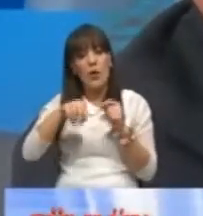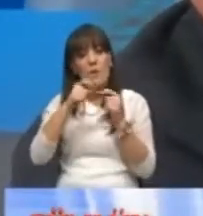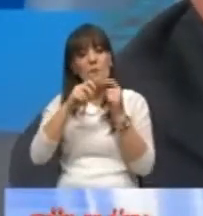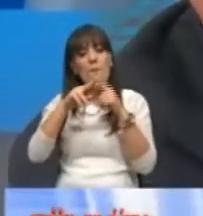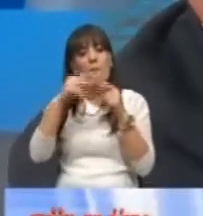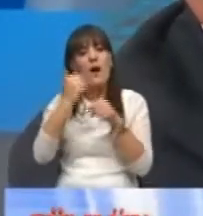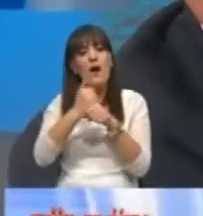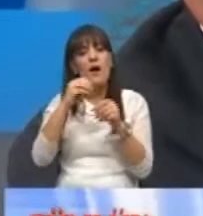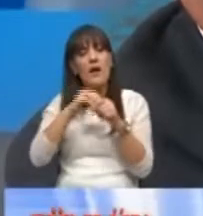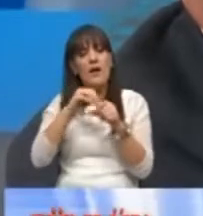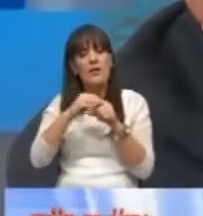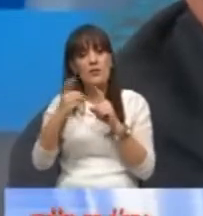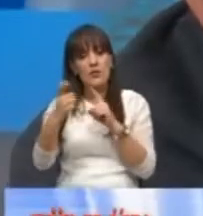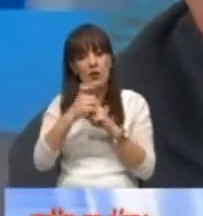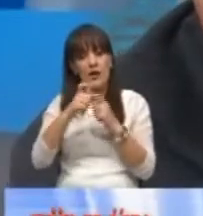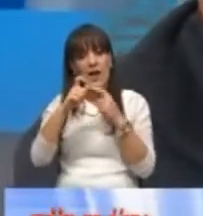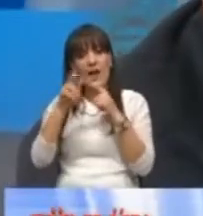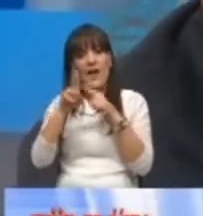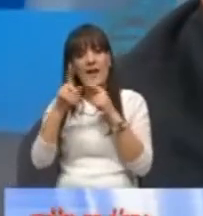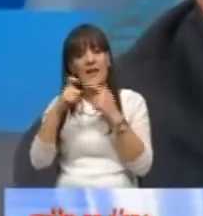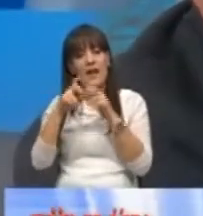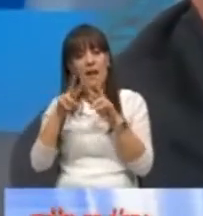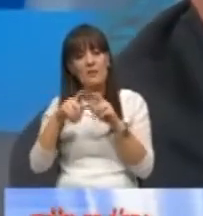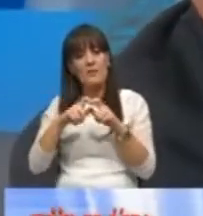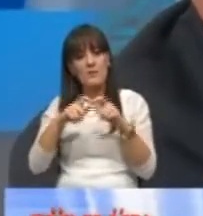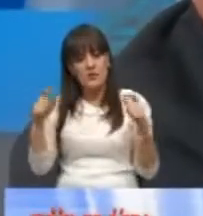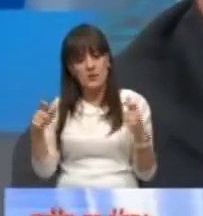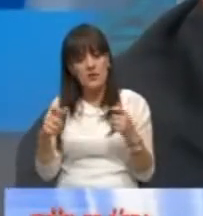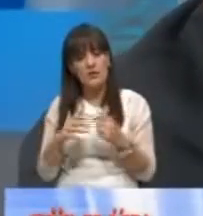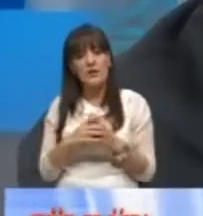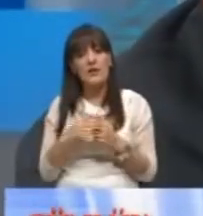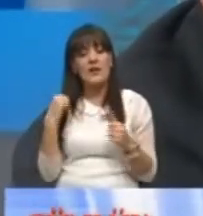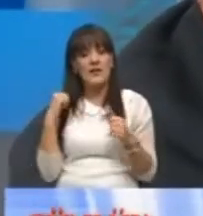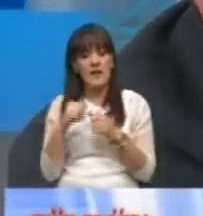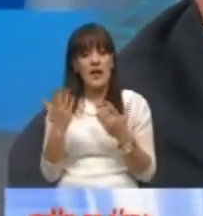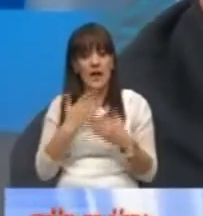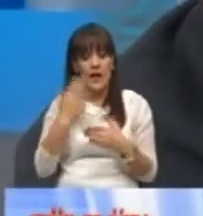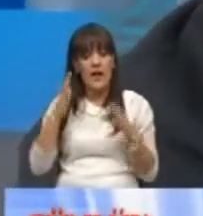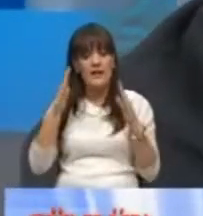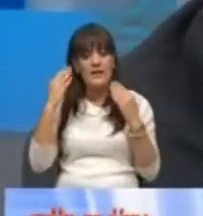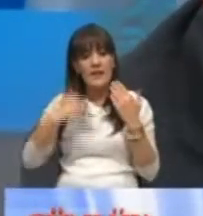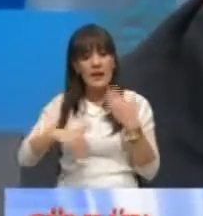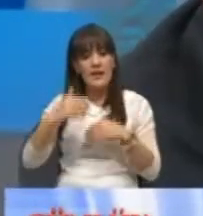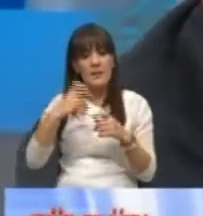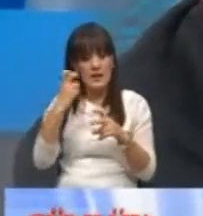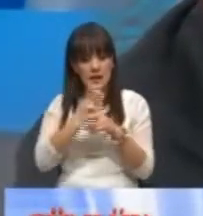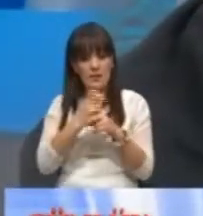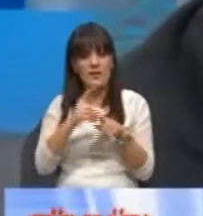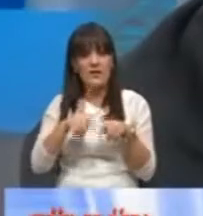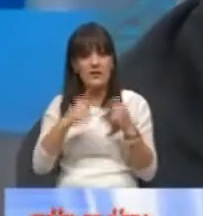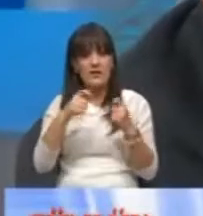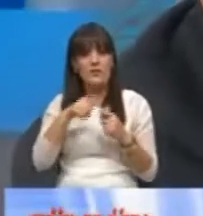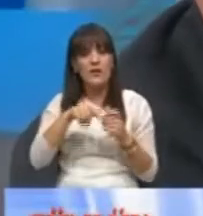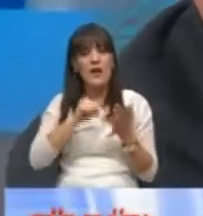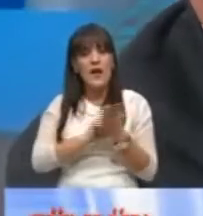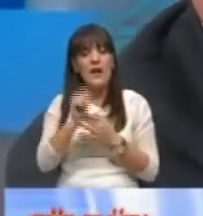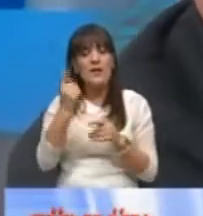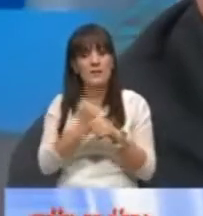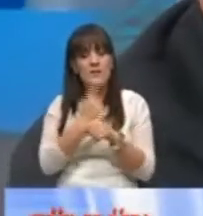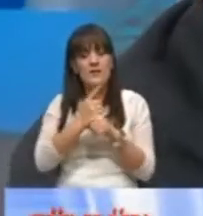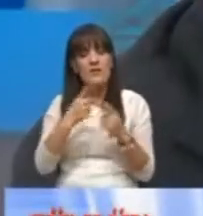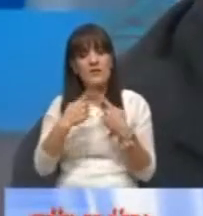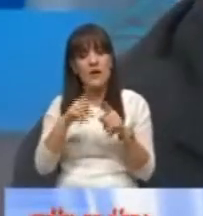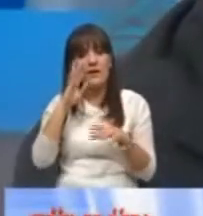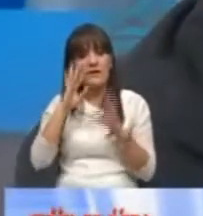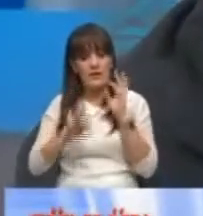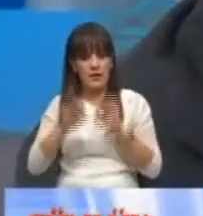bağların koruduğu eklemde çıkık. Yine eğer yaralanma kemikte ise kırık. Bunların her birisinde farklı